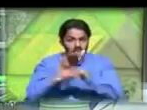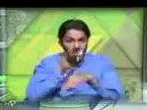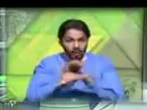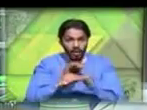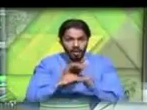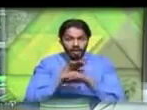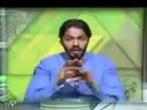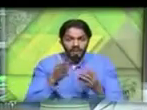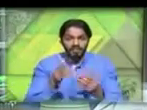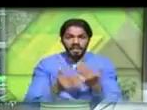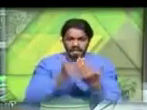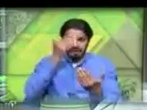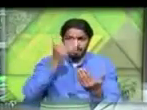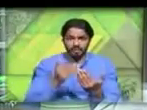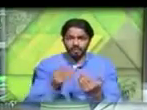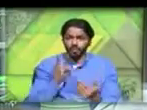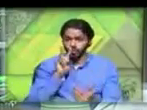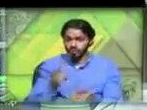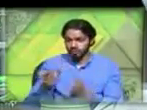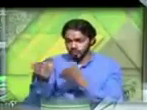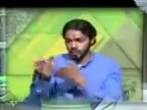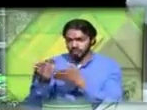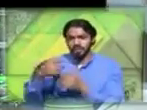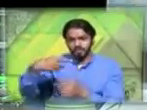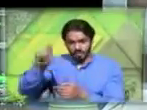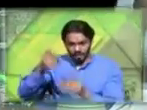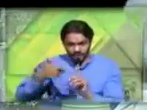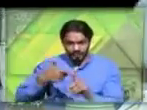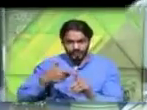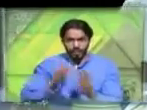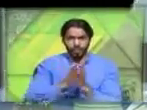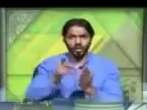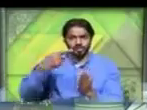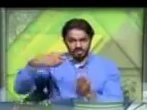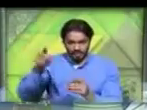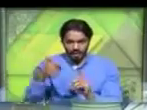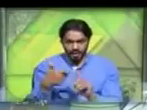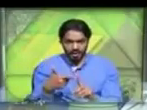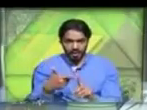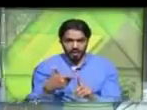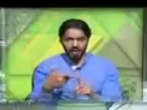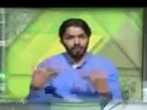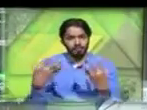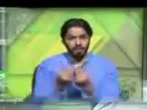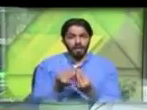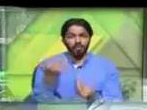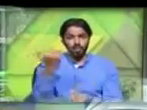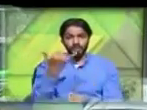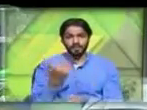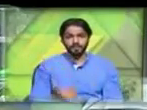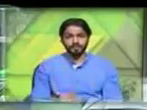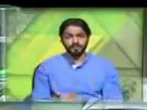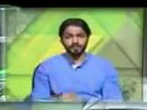الثابت عن رسول الله صلى الله عليه وسلم، صلى الله نجدد عليه وسلم. بالارتباط بهذا الأصل مع الاتصال بهذا العصر من